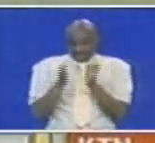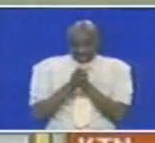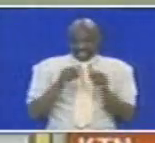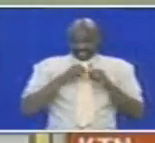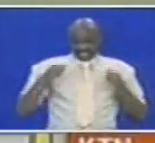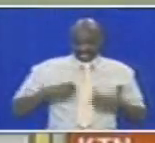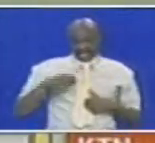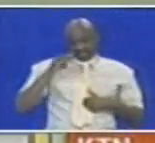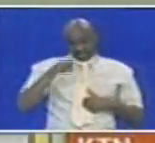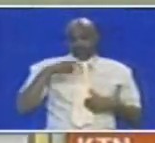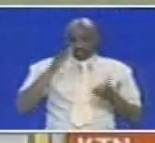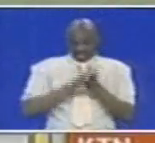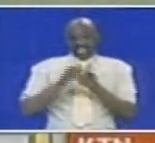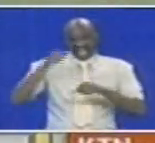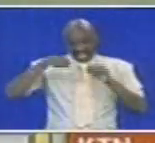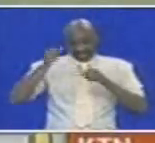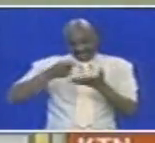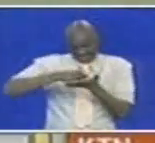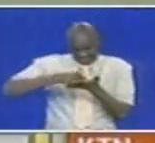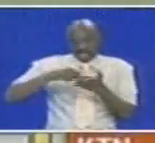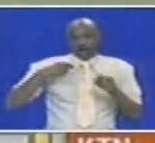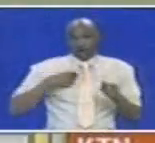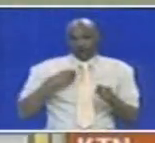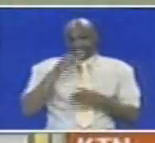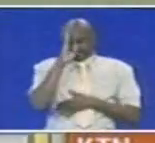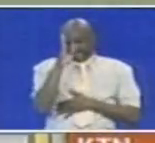kutia saini kandarasi hiyo rasmi siku ya Jumapili.